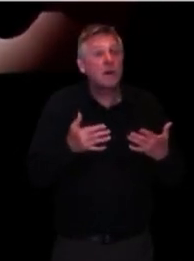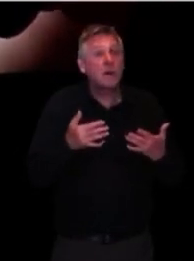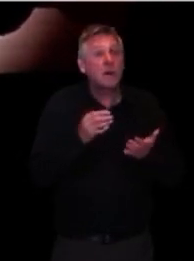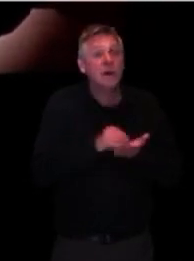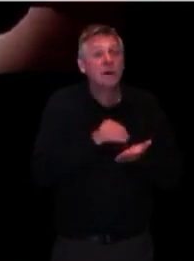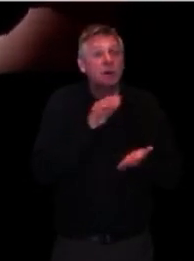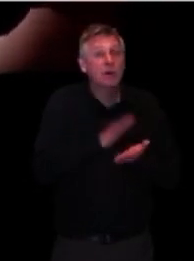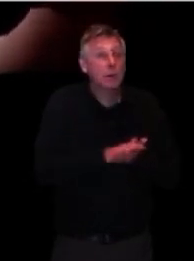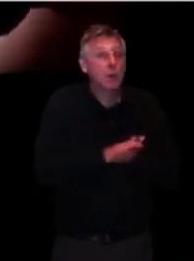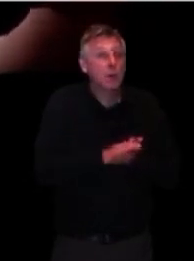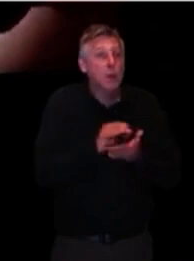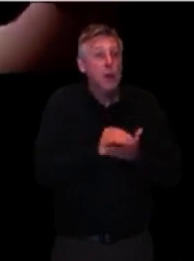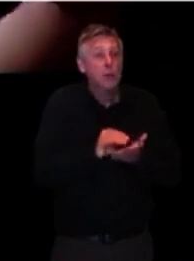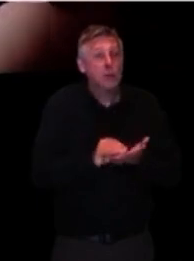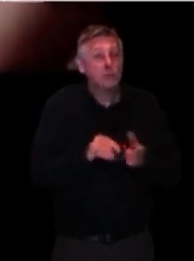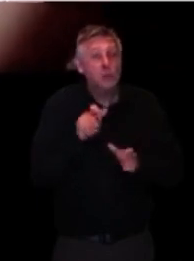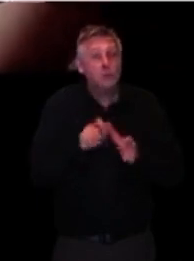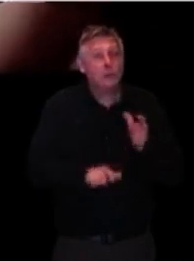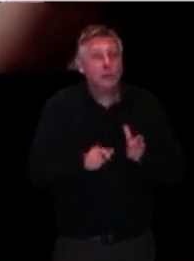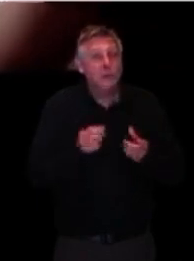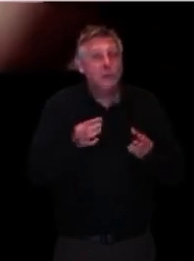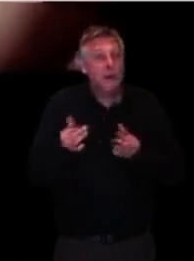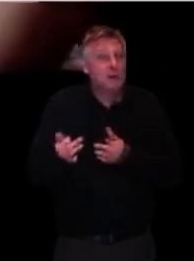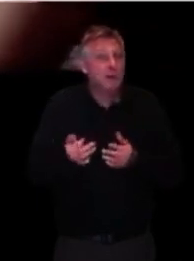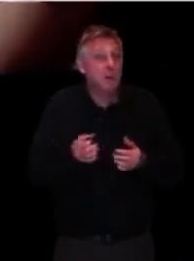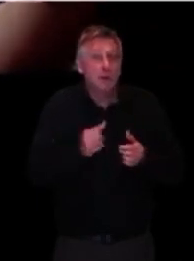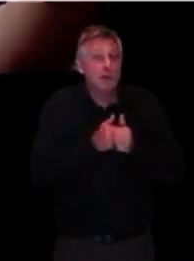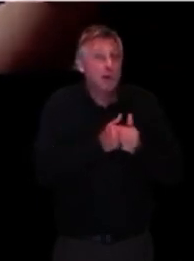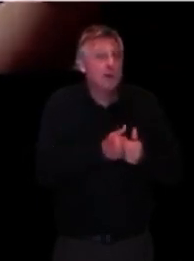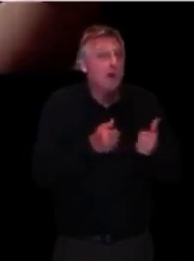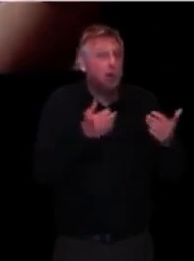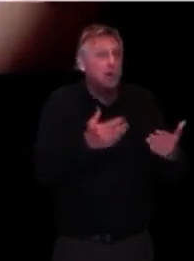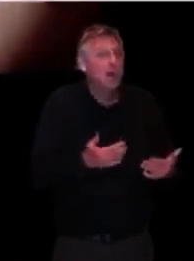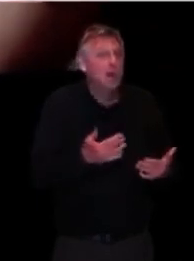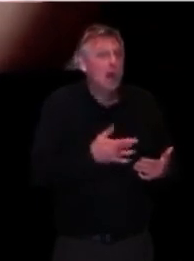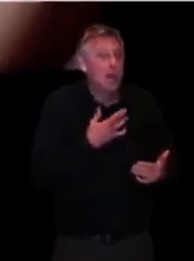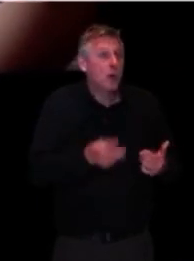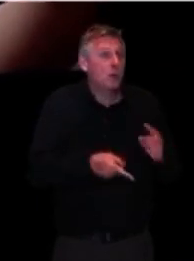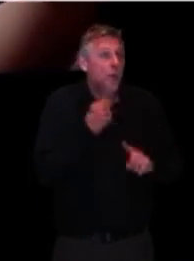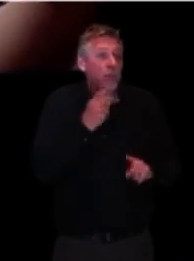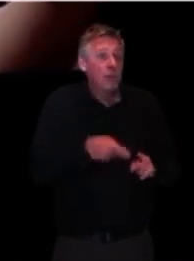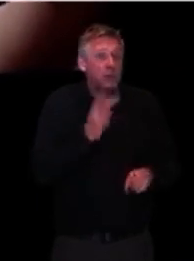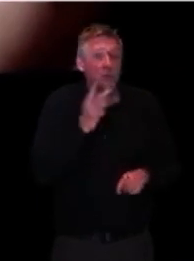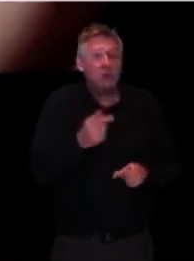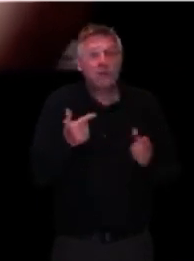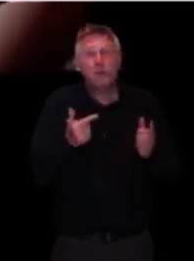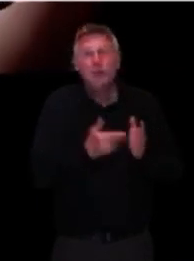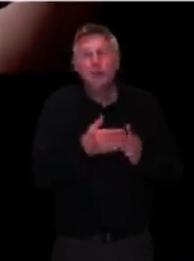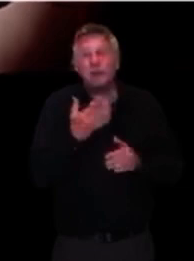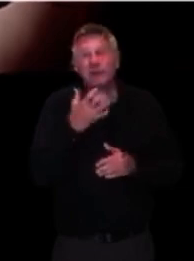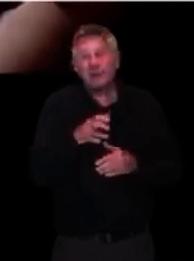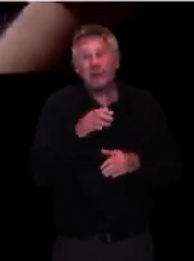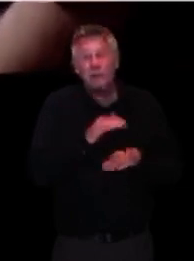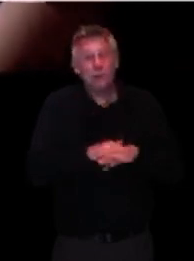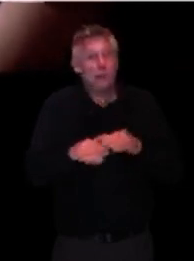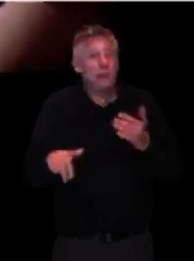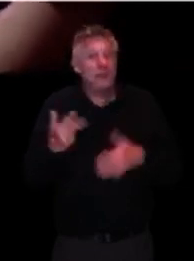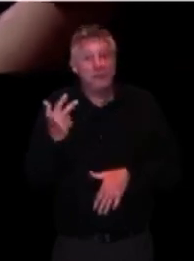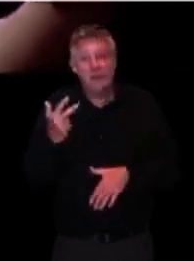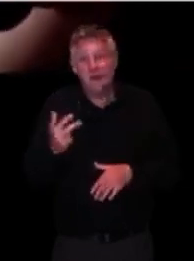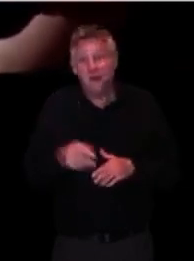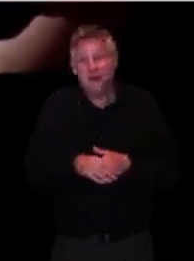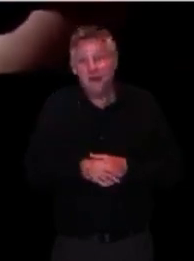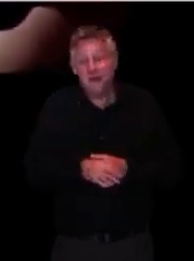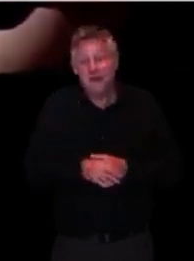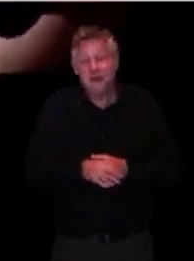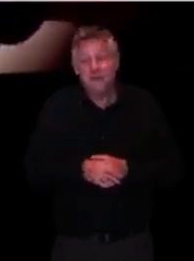le registre pour les personnes fragiles il y a pas de problème on prend le plus important c'est 2500 sur 13000 et moi quand je dis ça